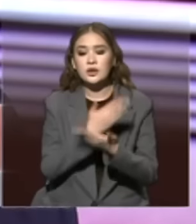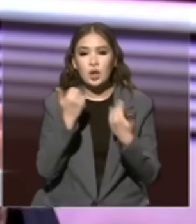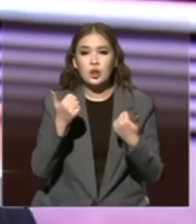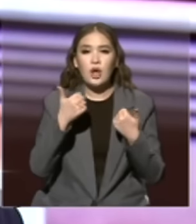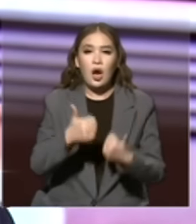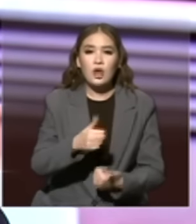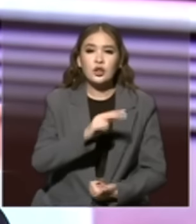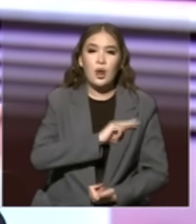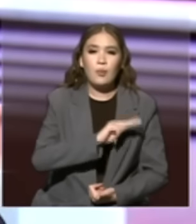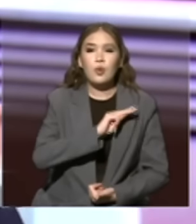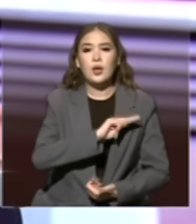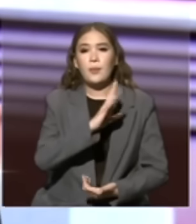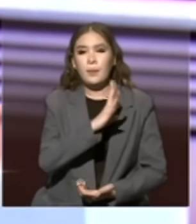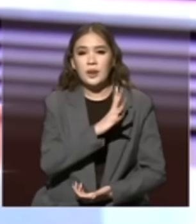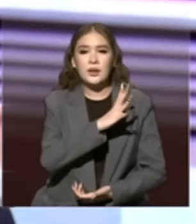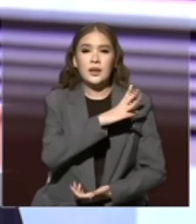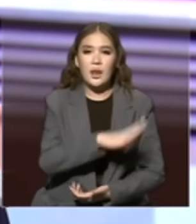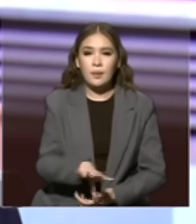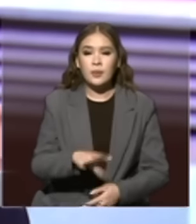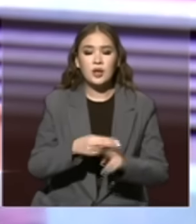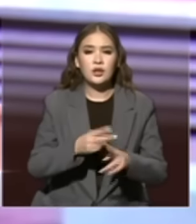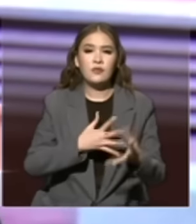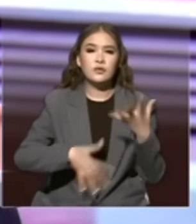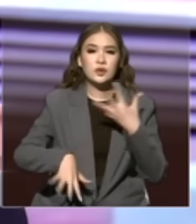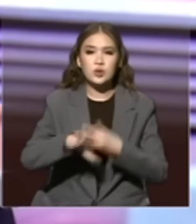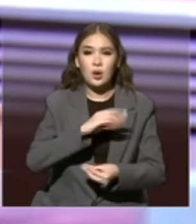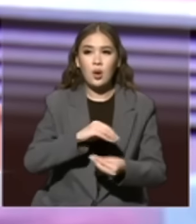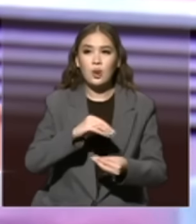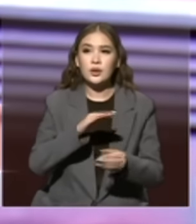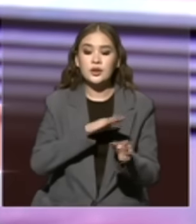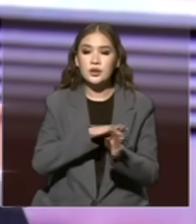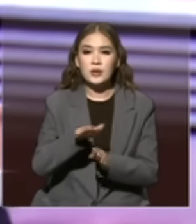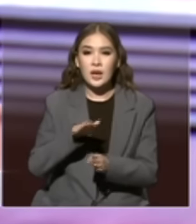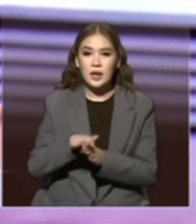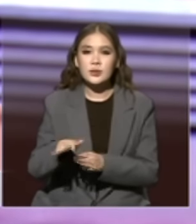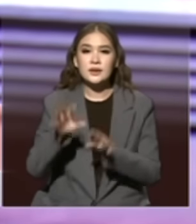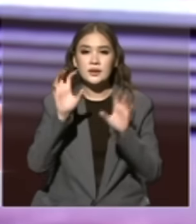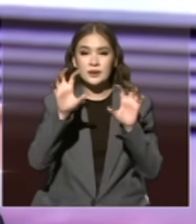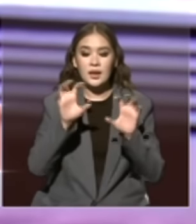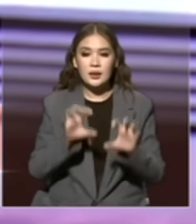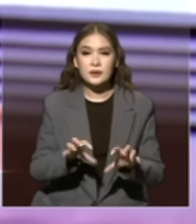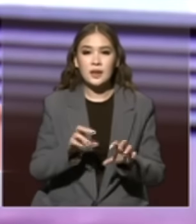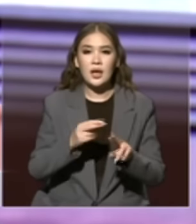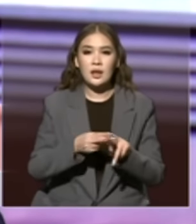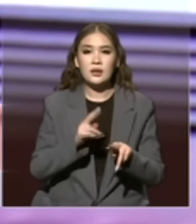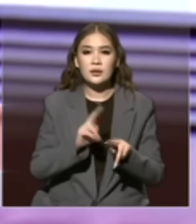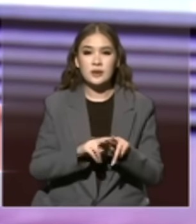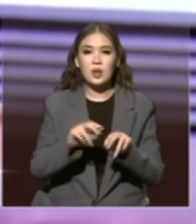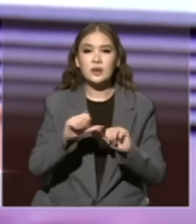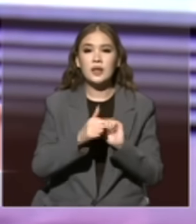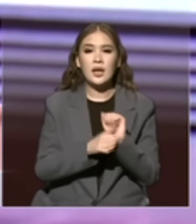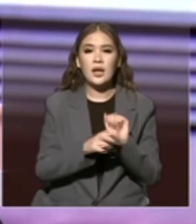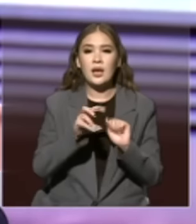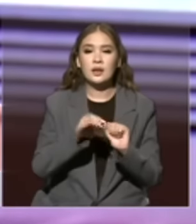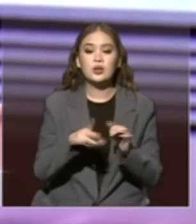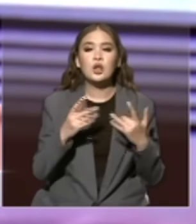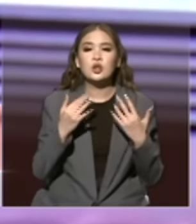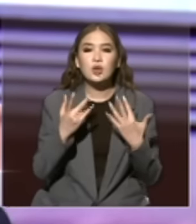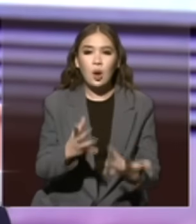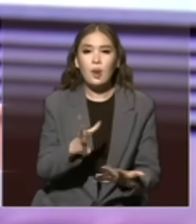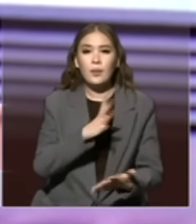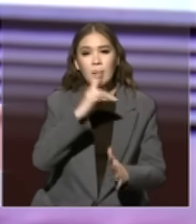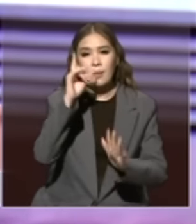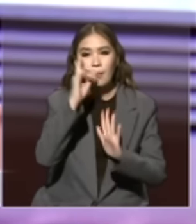істегені, істемегені, яулмаса ішкі орнатылған заңмен орнатылған тәртіпті 16 жылдың ішінде қалай ол